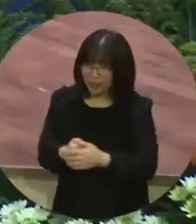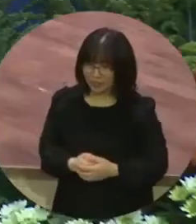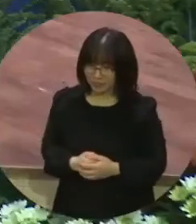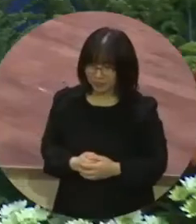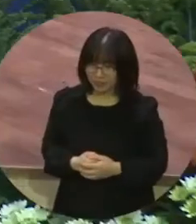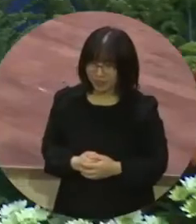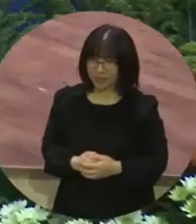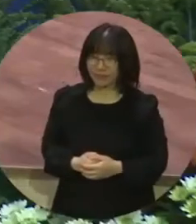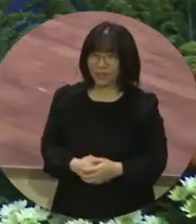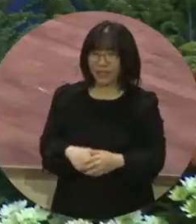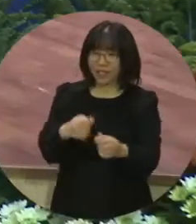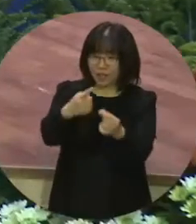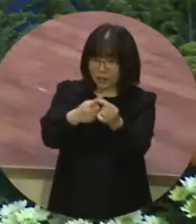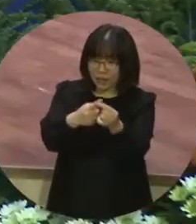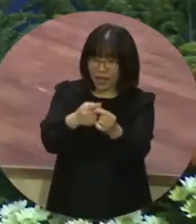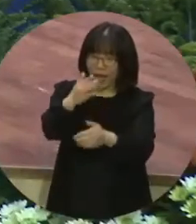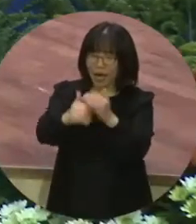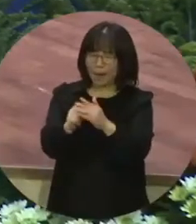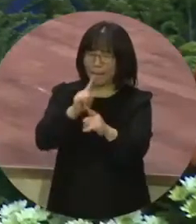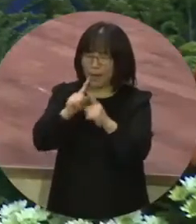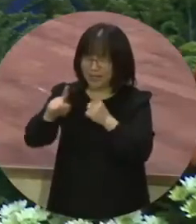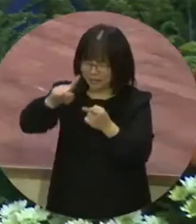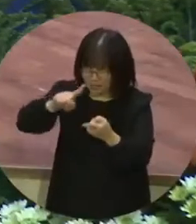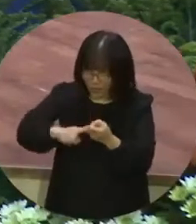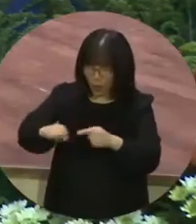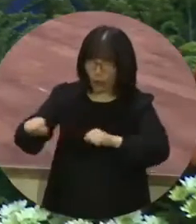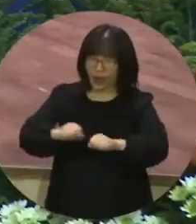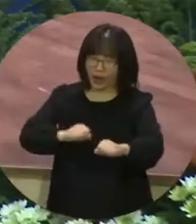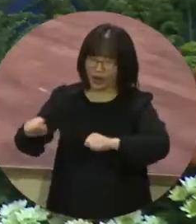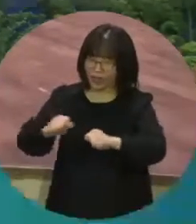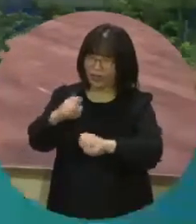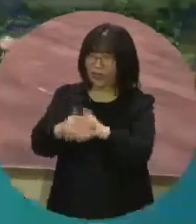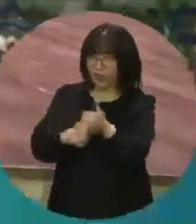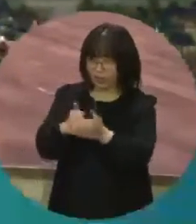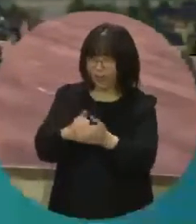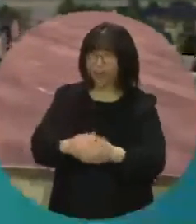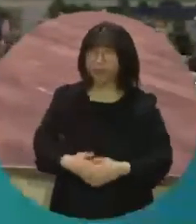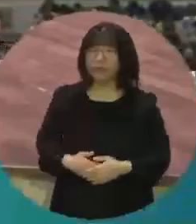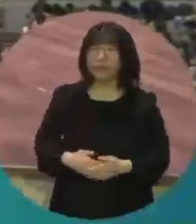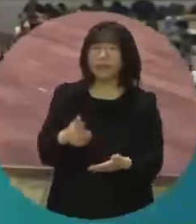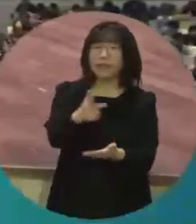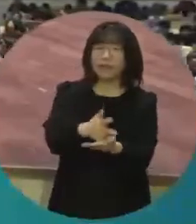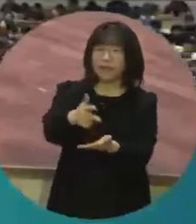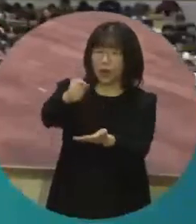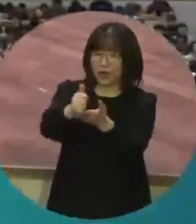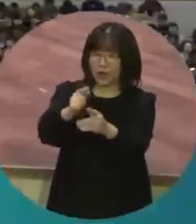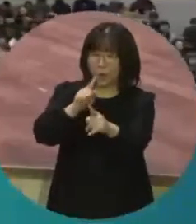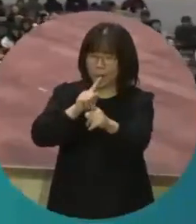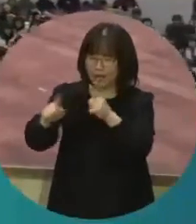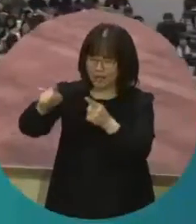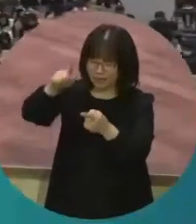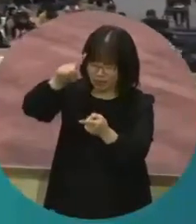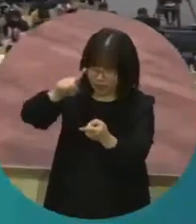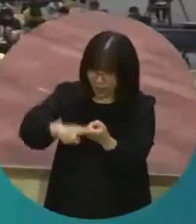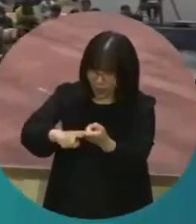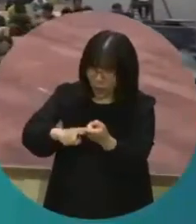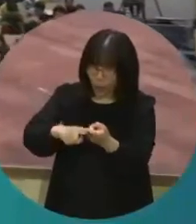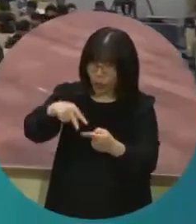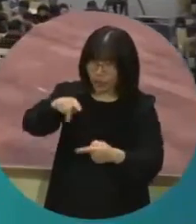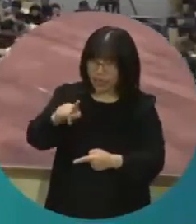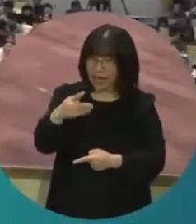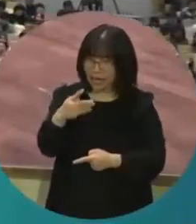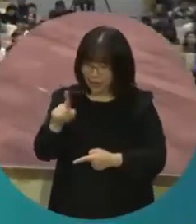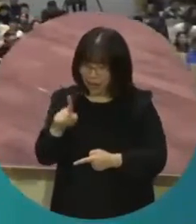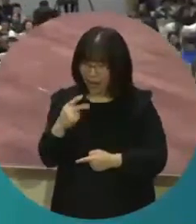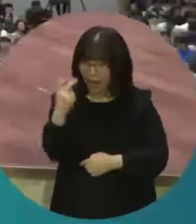첫째로 말씀대로 행하시는 하나님. 자, 1절로 2절 봅니다. 여호와께서 말씀하신 대로 사라를